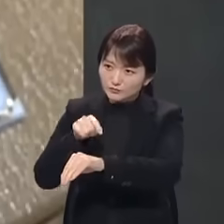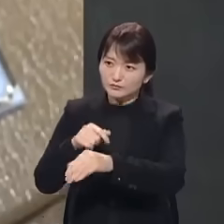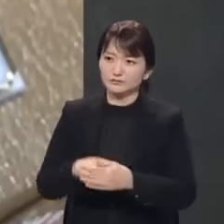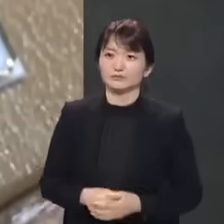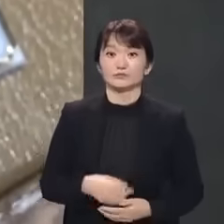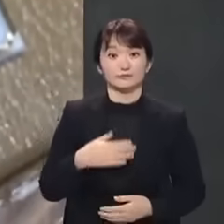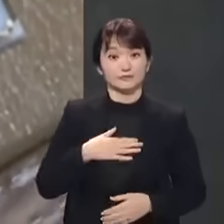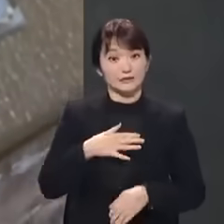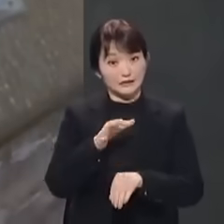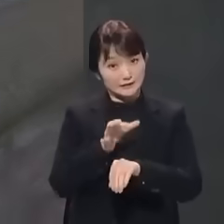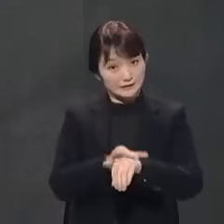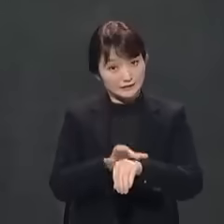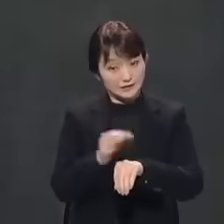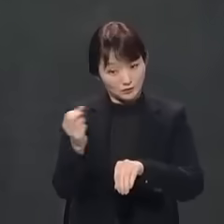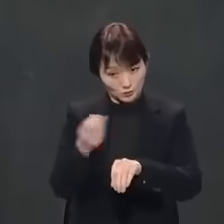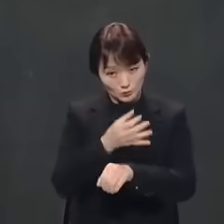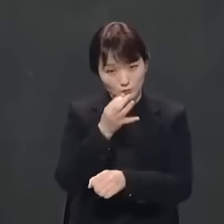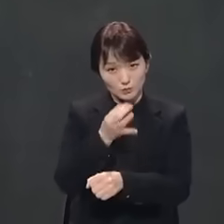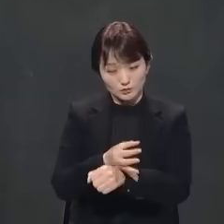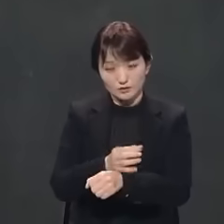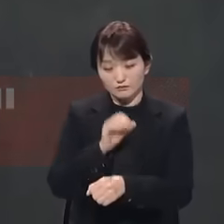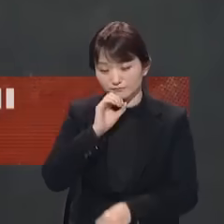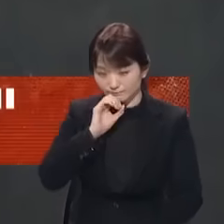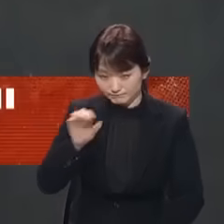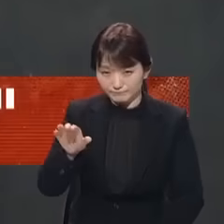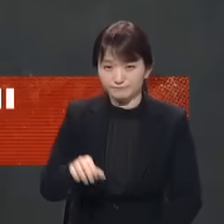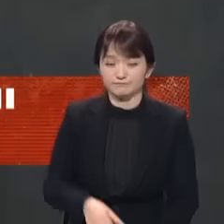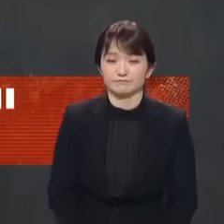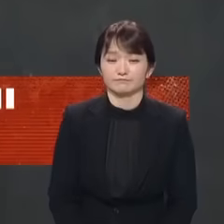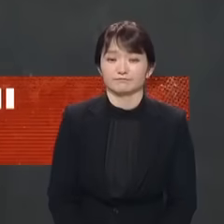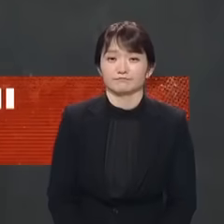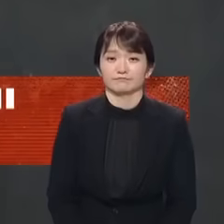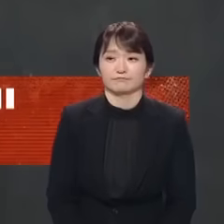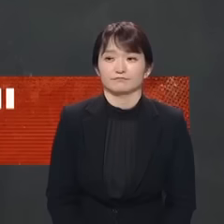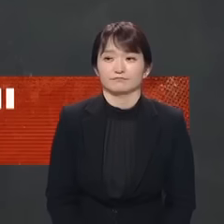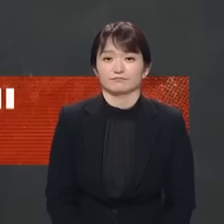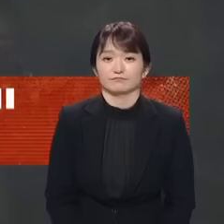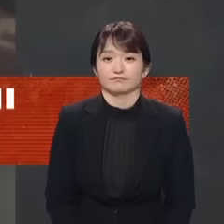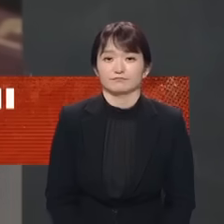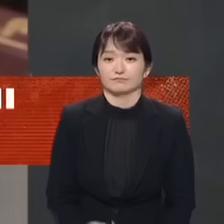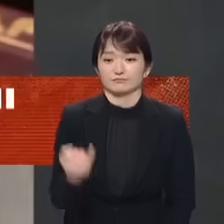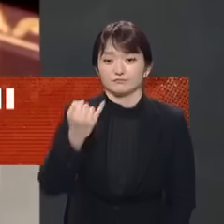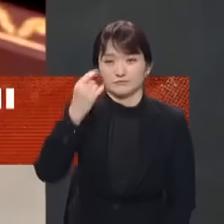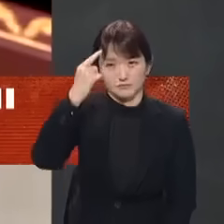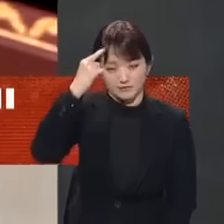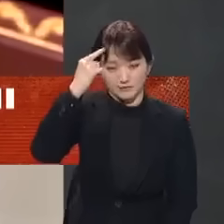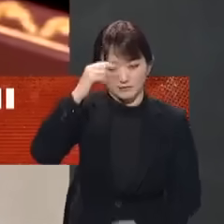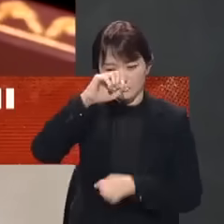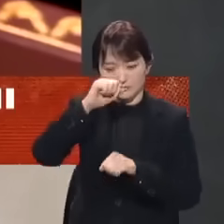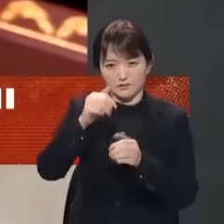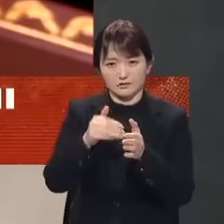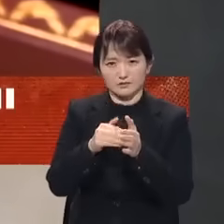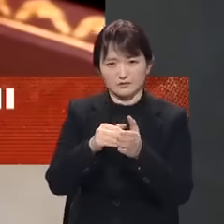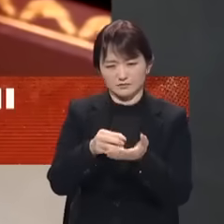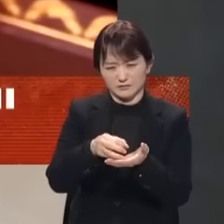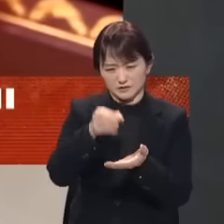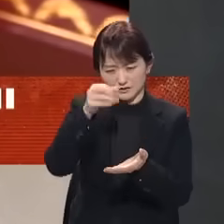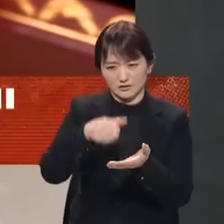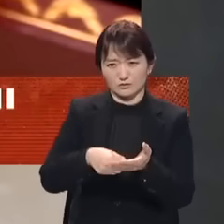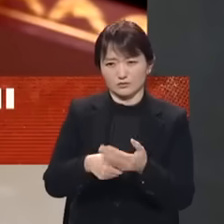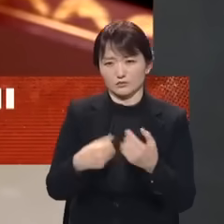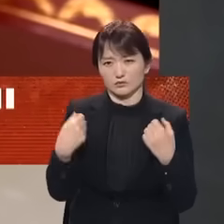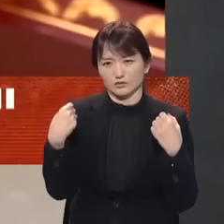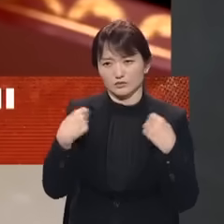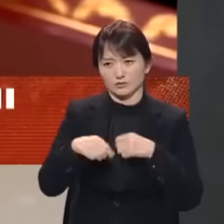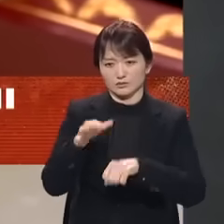시계 또 살 거야 뭐 이런 식으로 뭐 얘기를 했다고 해요. 그러니까 완전 머리끝부터 발끝까지 다 명품으로 휘 감았네요.